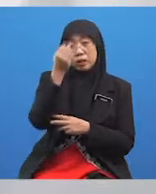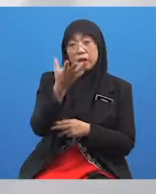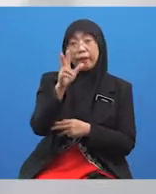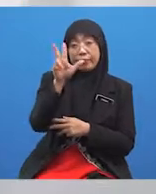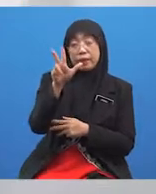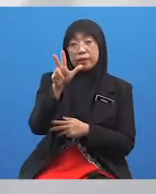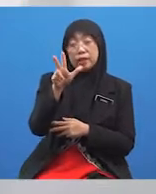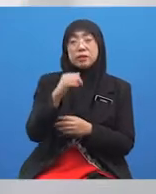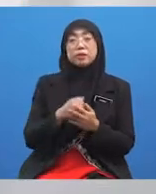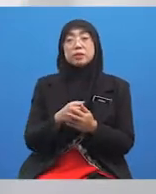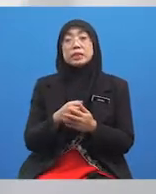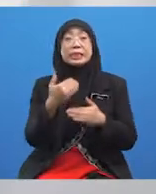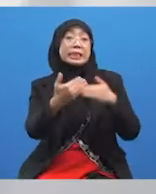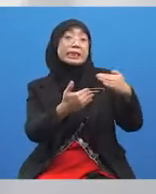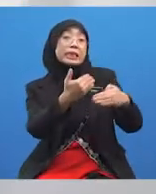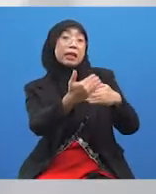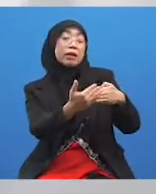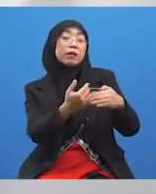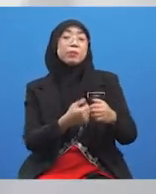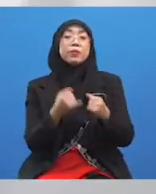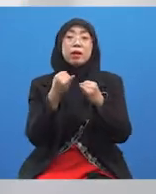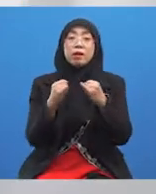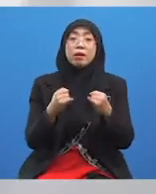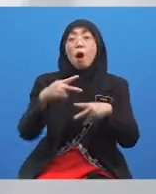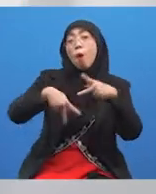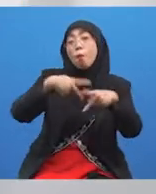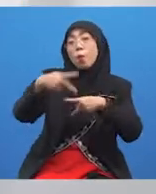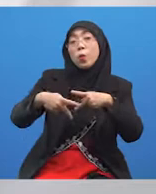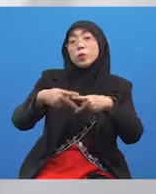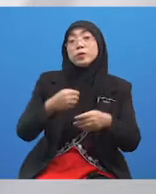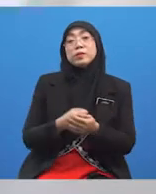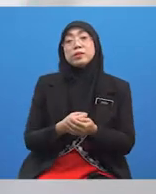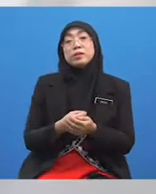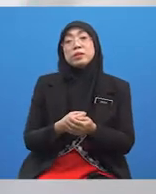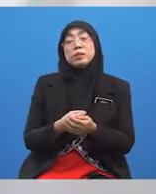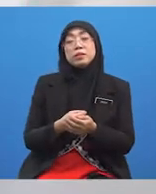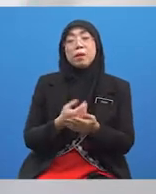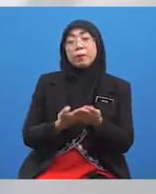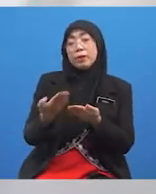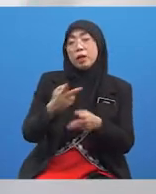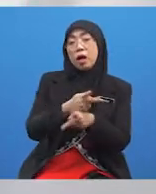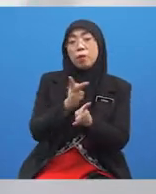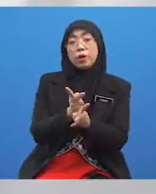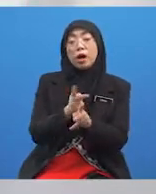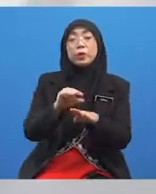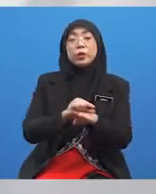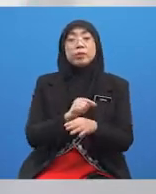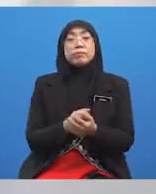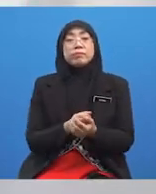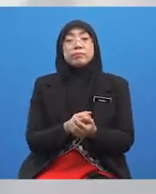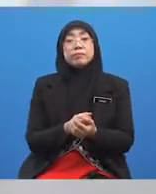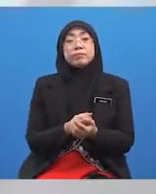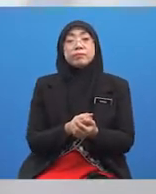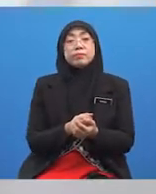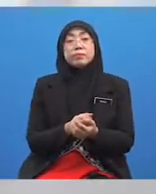Terangkan 3 langkah terakhir proses pembelian produk pengguna. Lihat kata tugas. Terangkan. Wajib